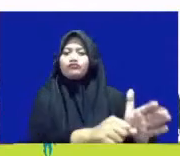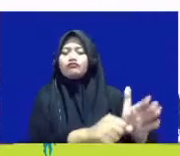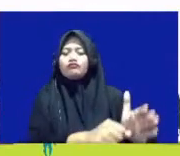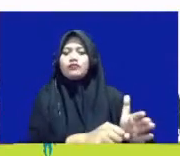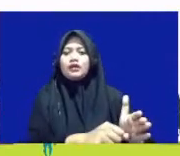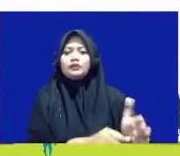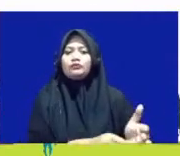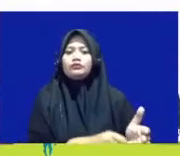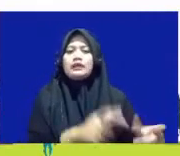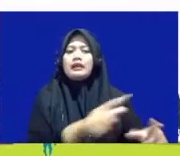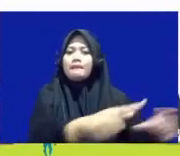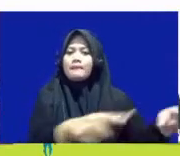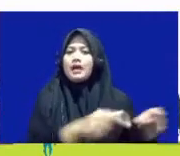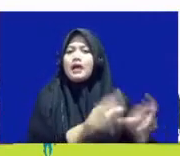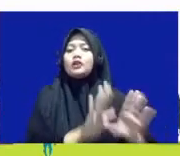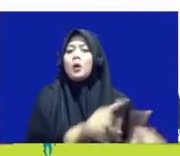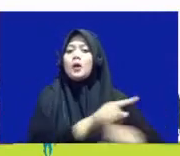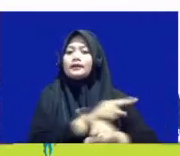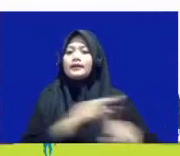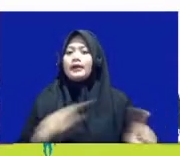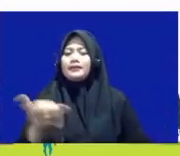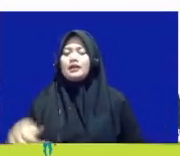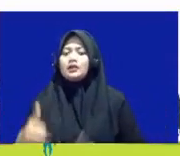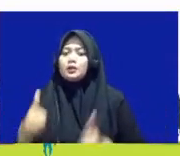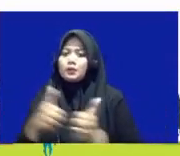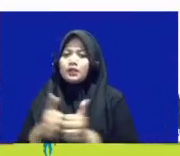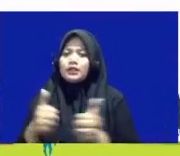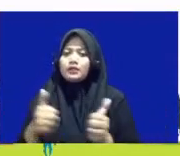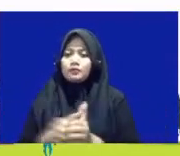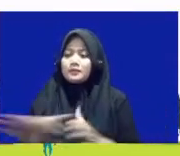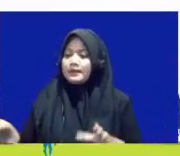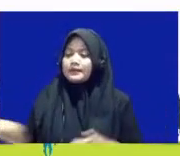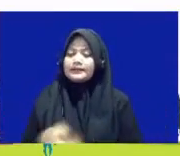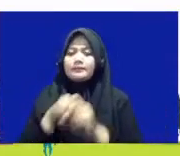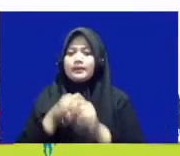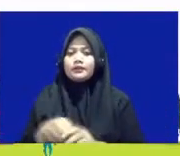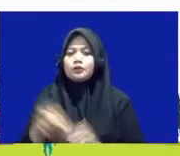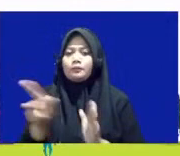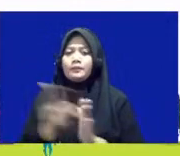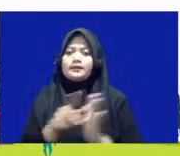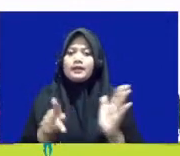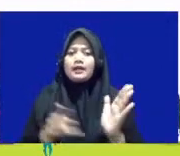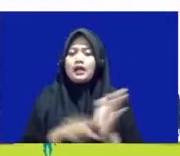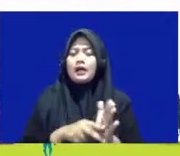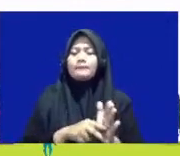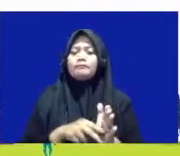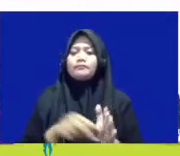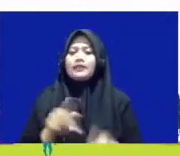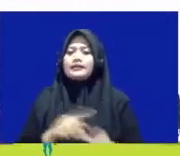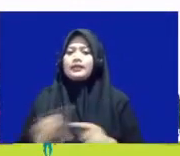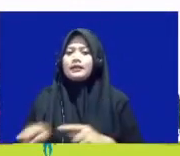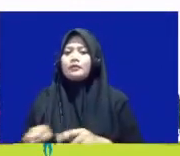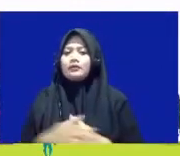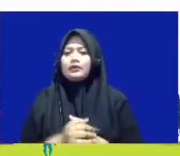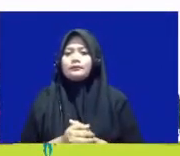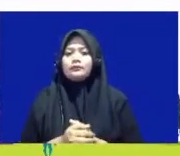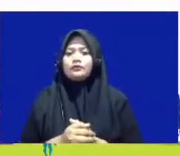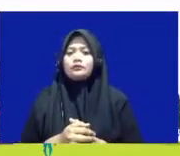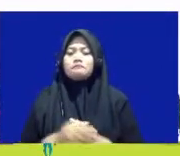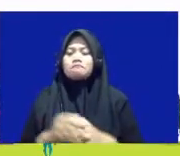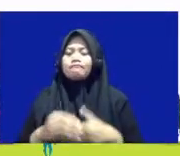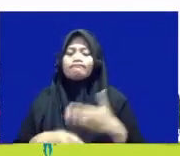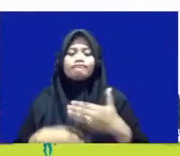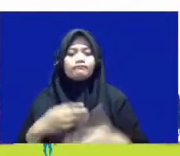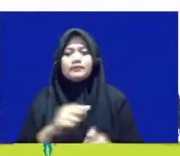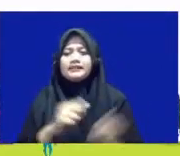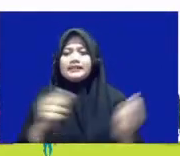lapangan, tetapi juga ikut andil dalam merencanakan program kegiatan penanggulangan bencana. Contohnya dalam